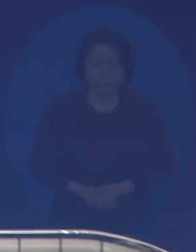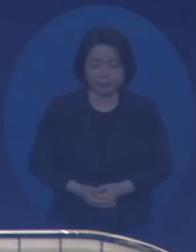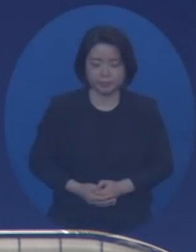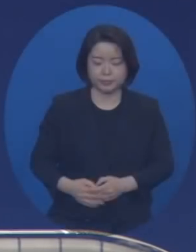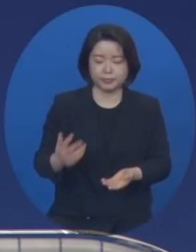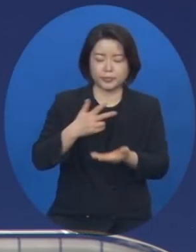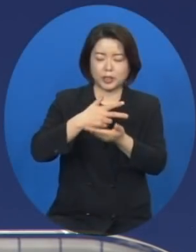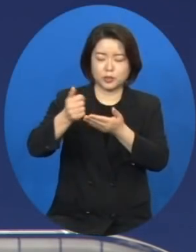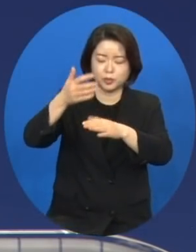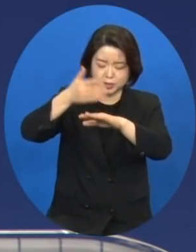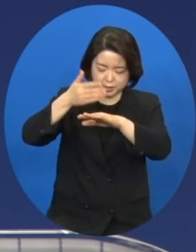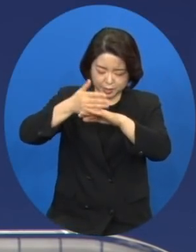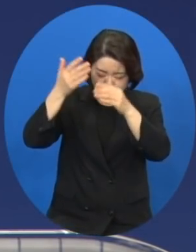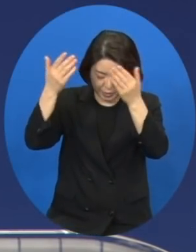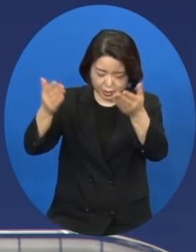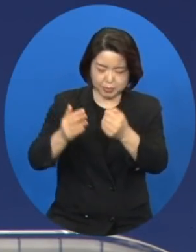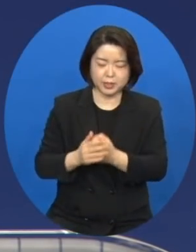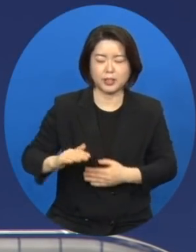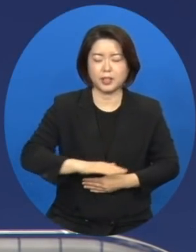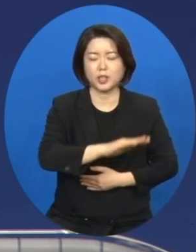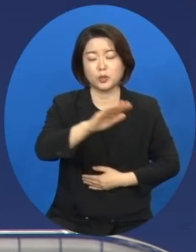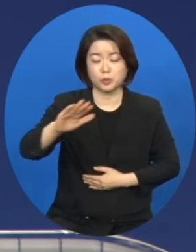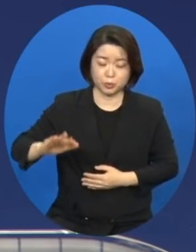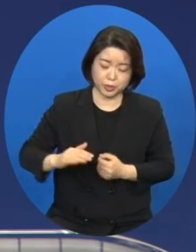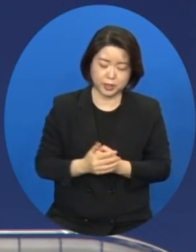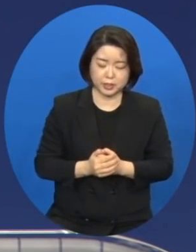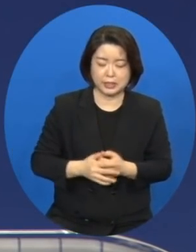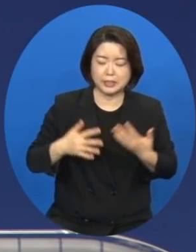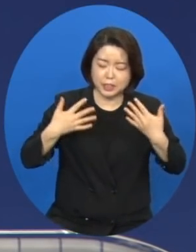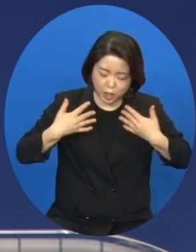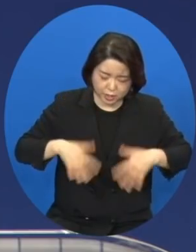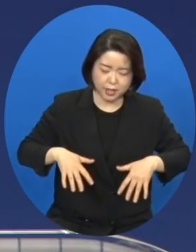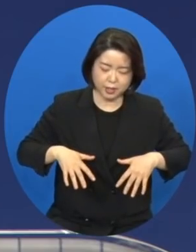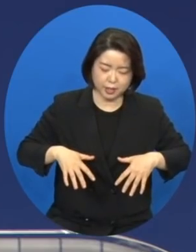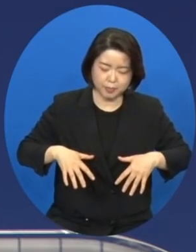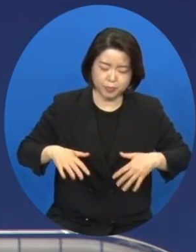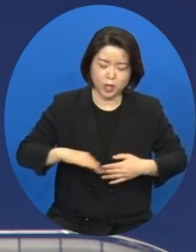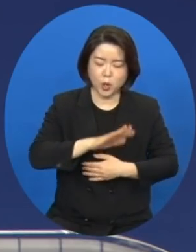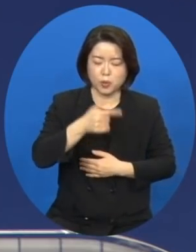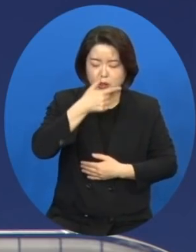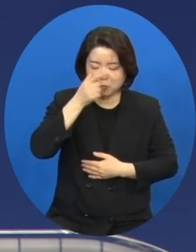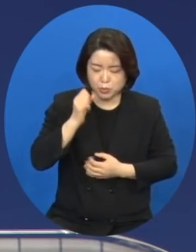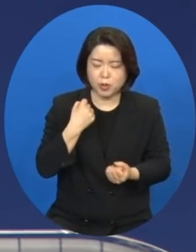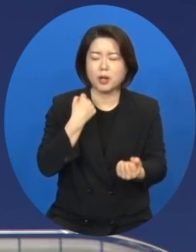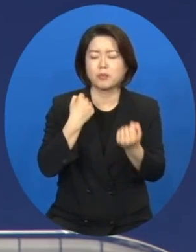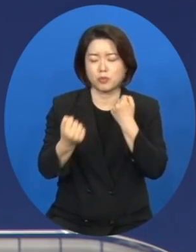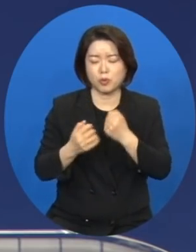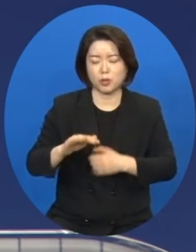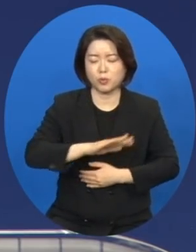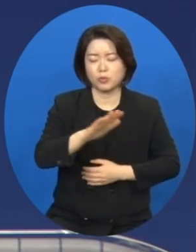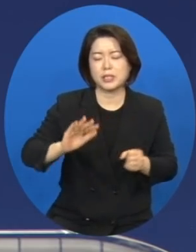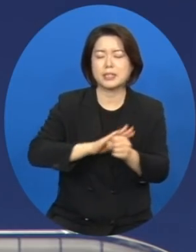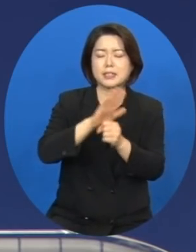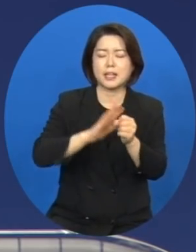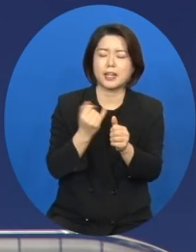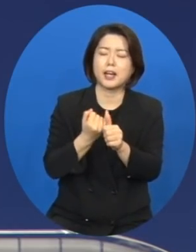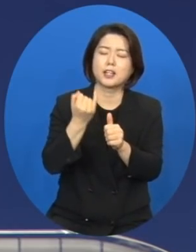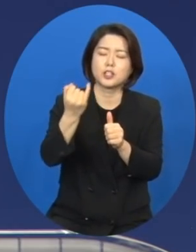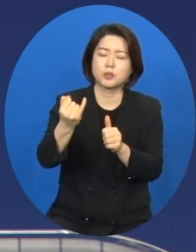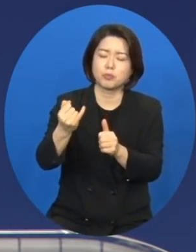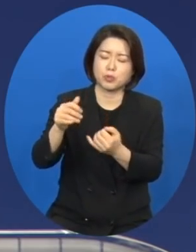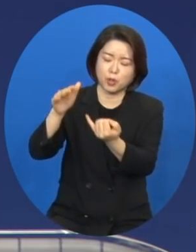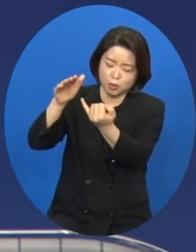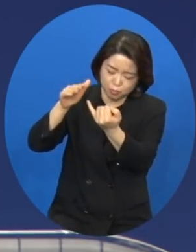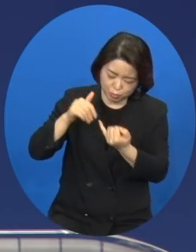주님 감사합니다. 우리를 우리의 연약함과 우리의 부족함에도 불구하고 우리를 사랑하는 신부로